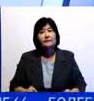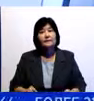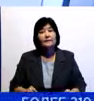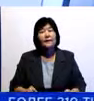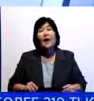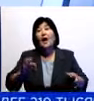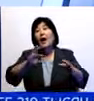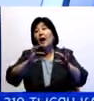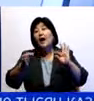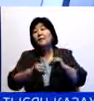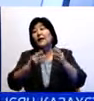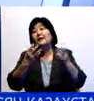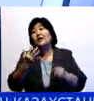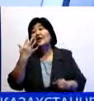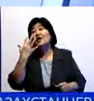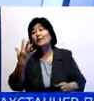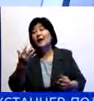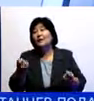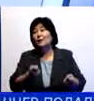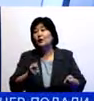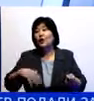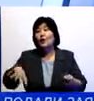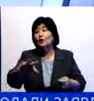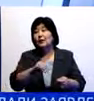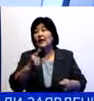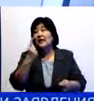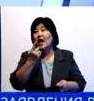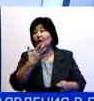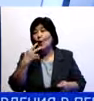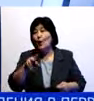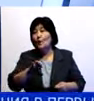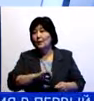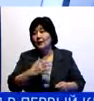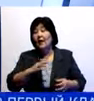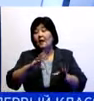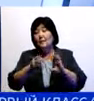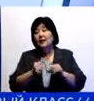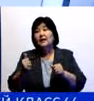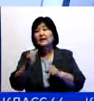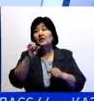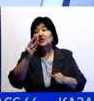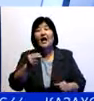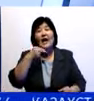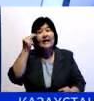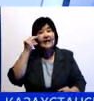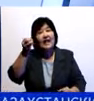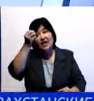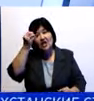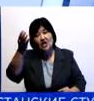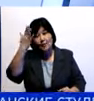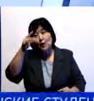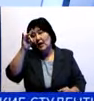олимпиада день 5 не принес сборной страны ни одной не дали в медальном зачете лидирует сша китай япония